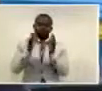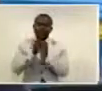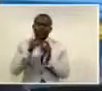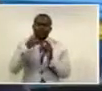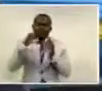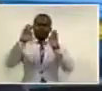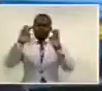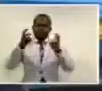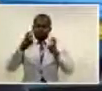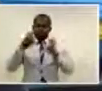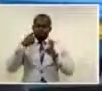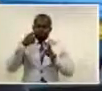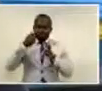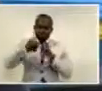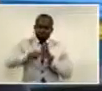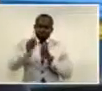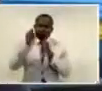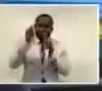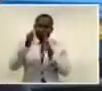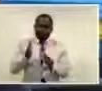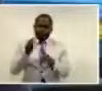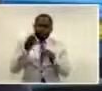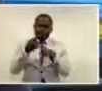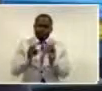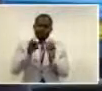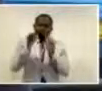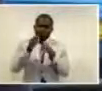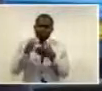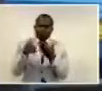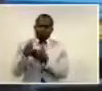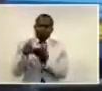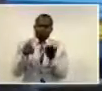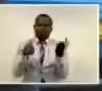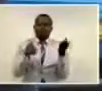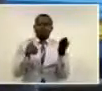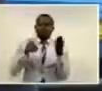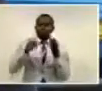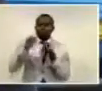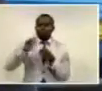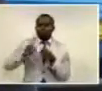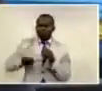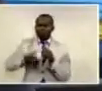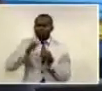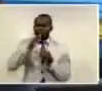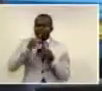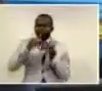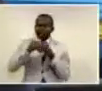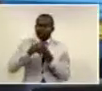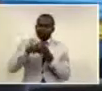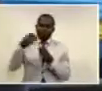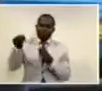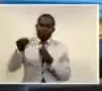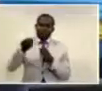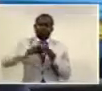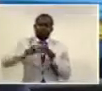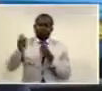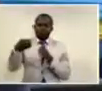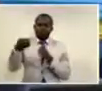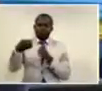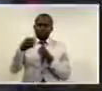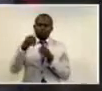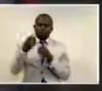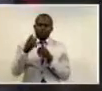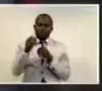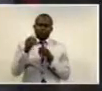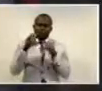aravuga ati koko muraba uwo muntu ariko uwo muntu uwo mugore wa paperega yageze aho atoroka gacaca muri 2007 afata ibyo